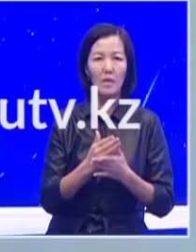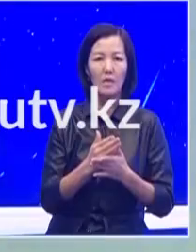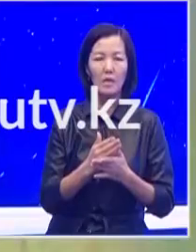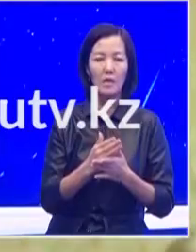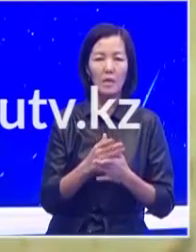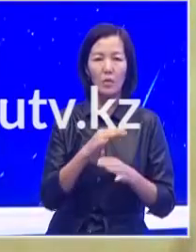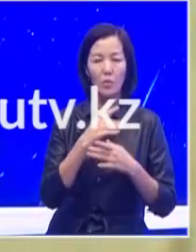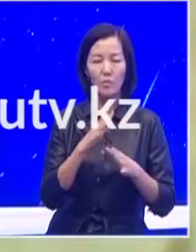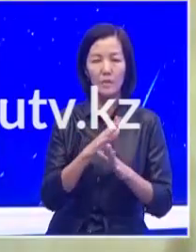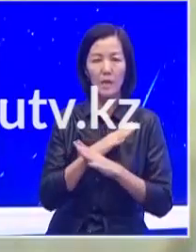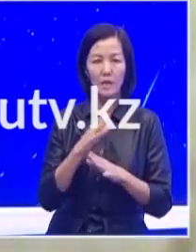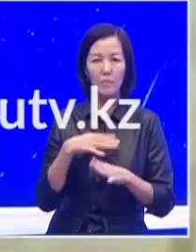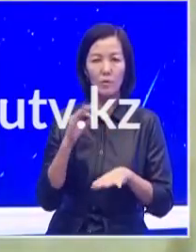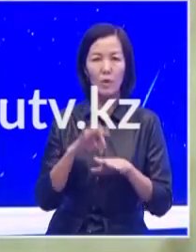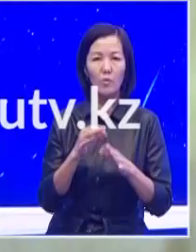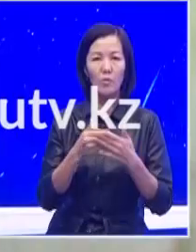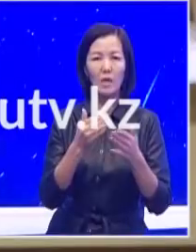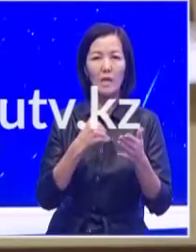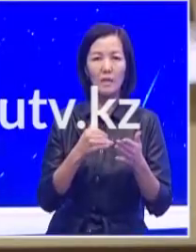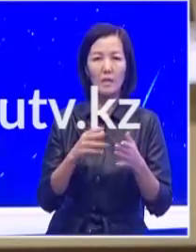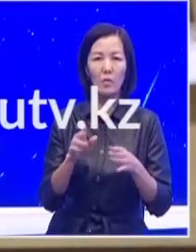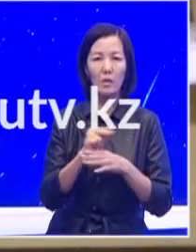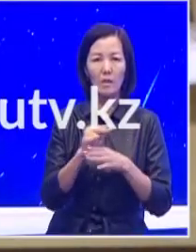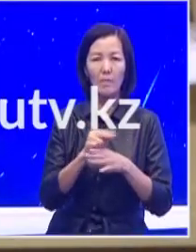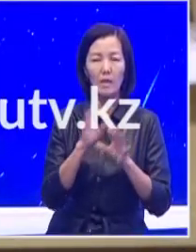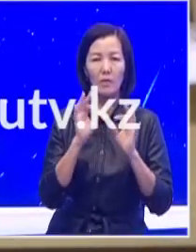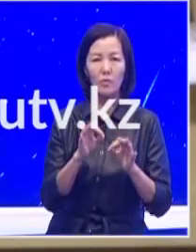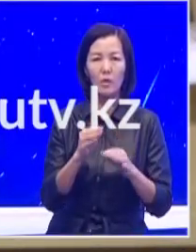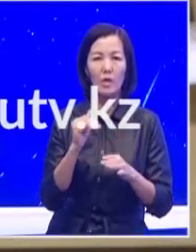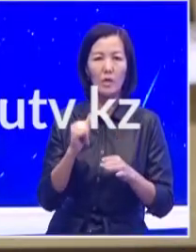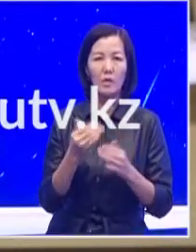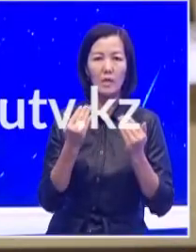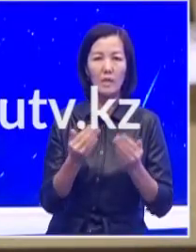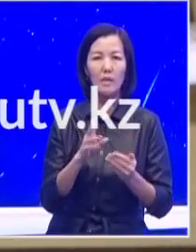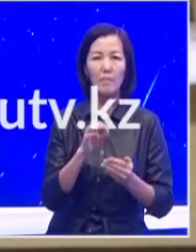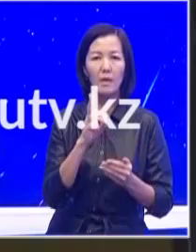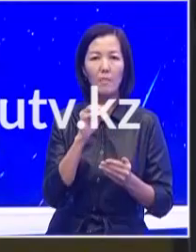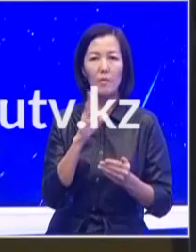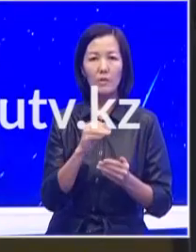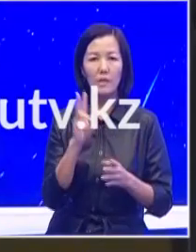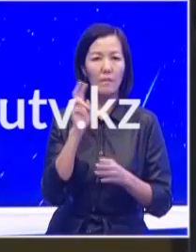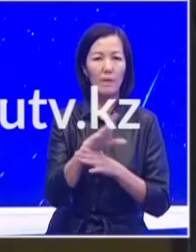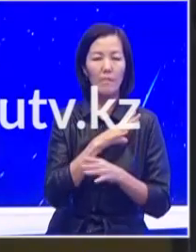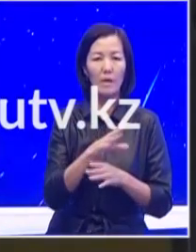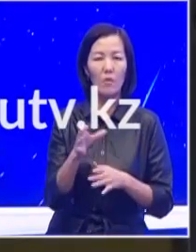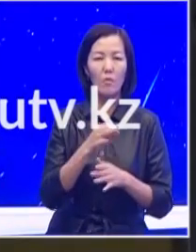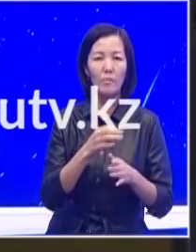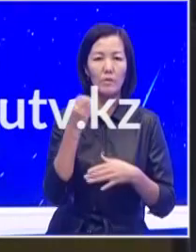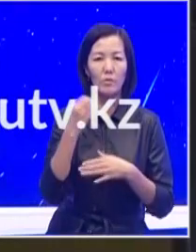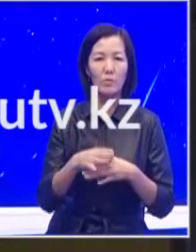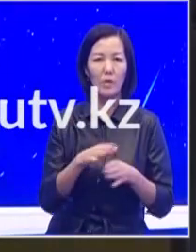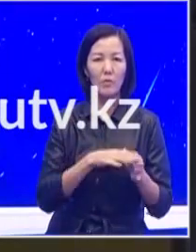өлім құшады. Сондықтан аурудың алдын алып, уақытылы ем алған абзал. Жетісулықтар енді мегаполистерге бармай-ақ, облыс